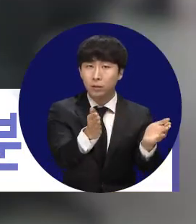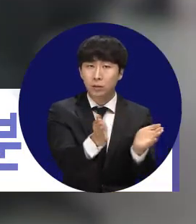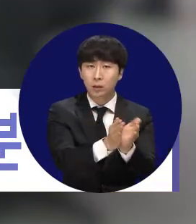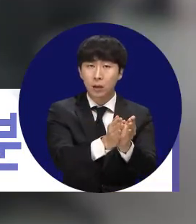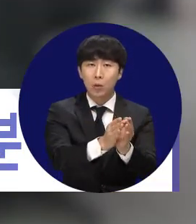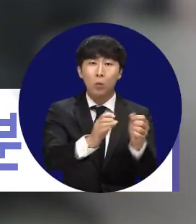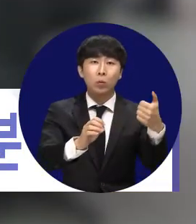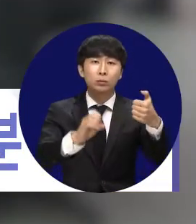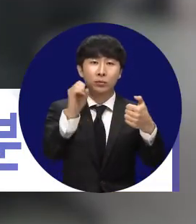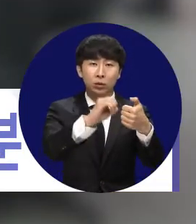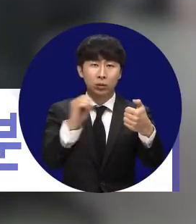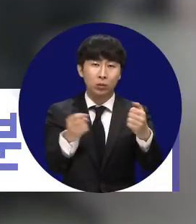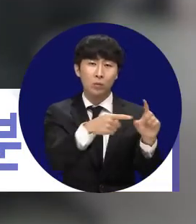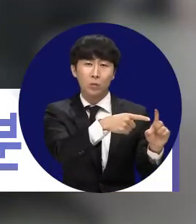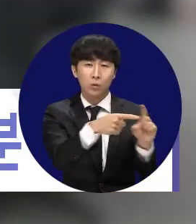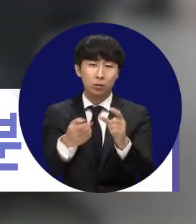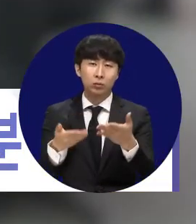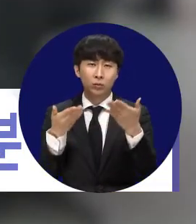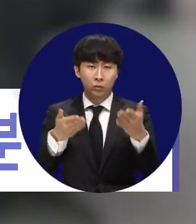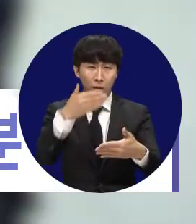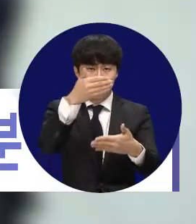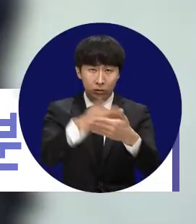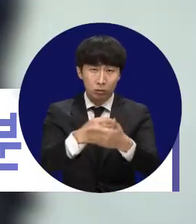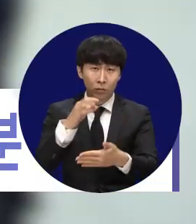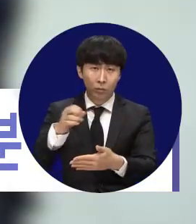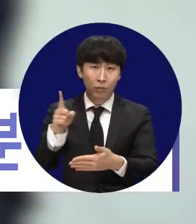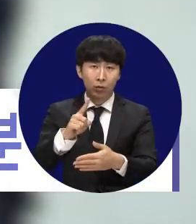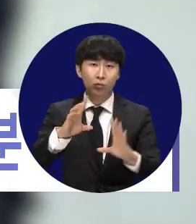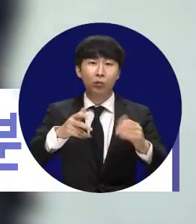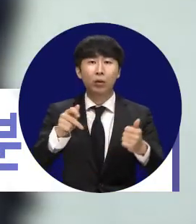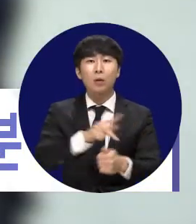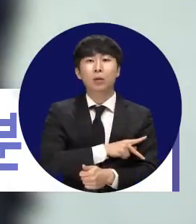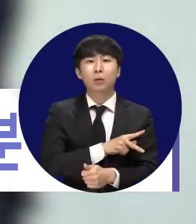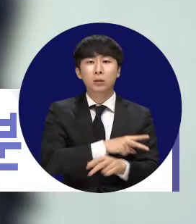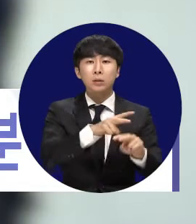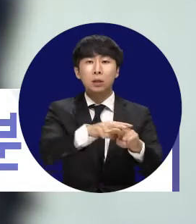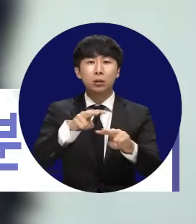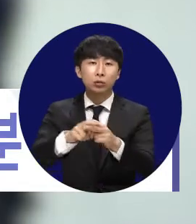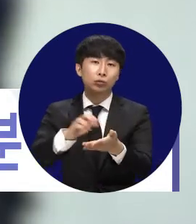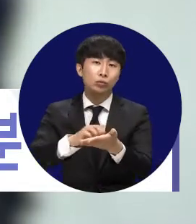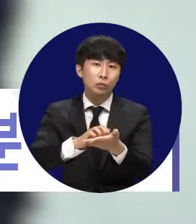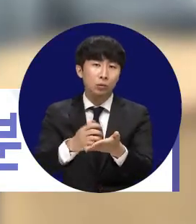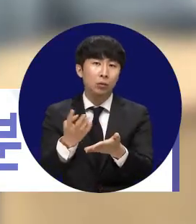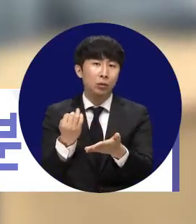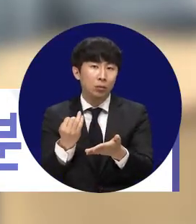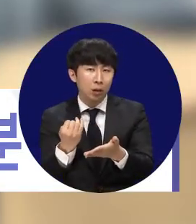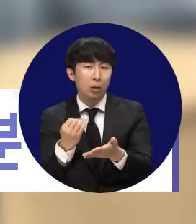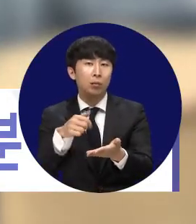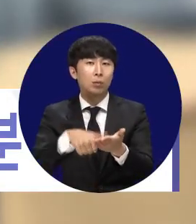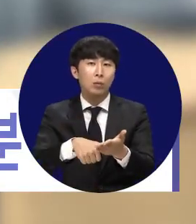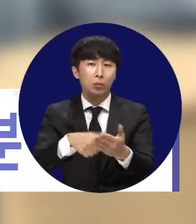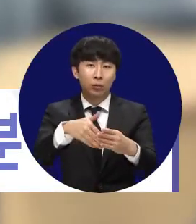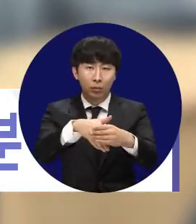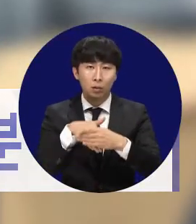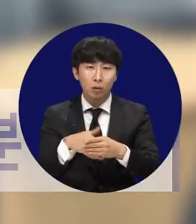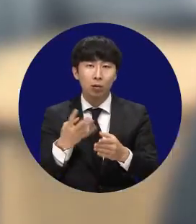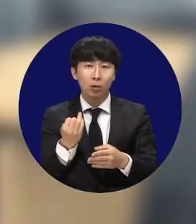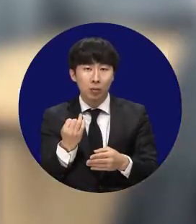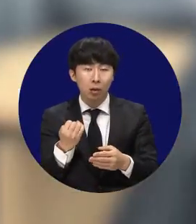나머지 금액을 지급 당시 국회 의석수, 직전 국회의원 선거 득표율을 고려하여 각 정당에 배분